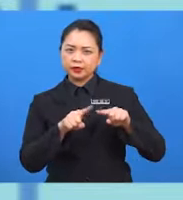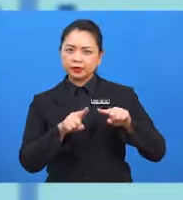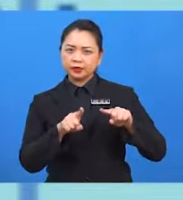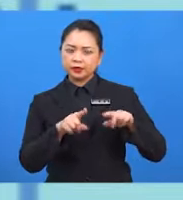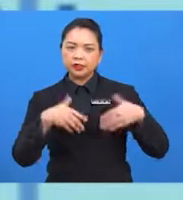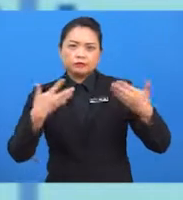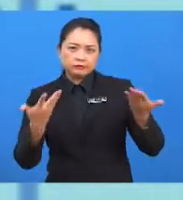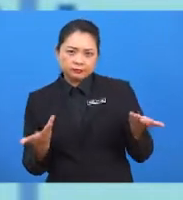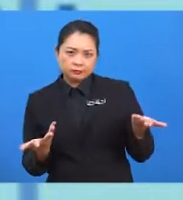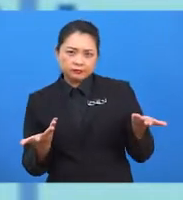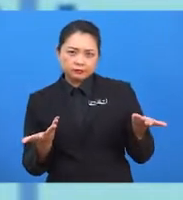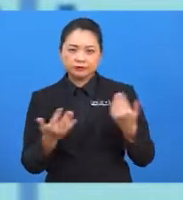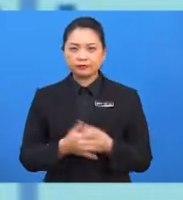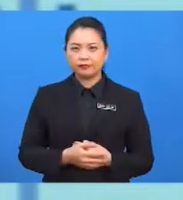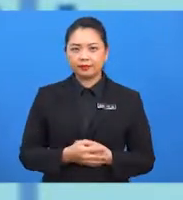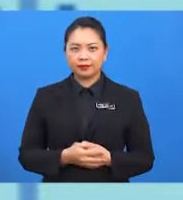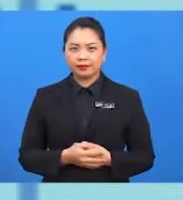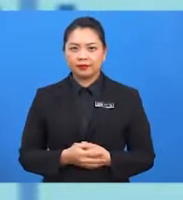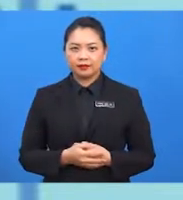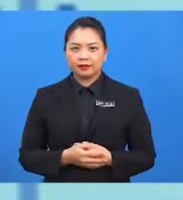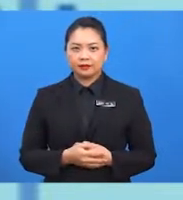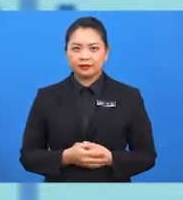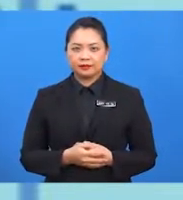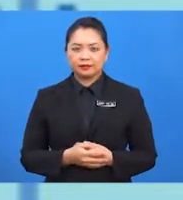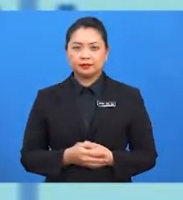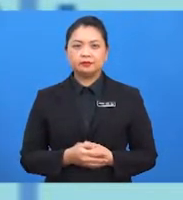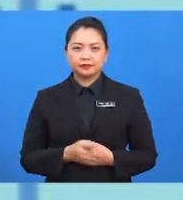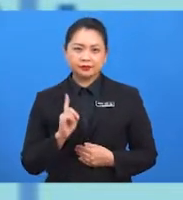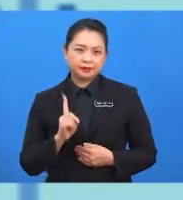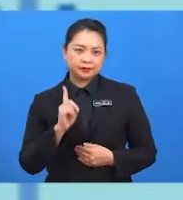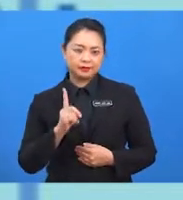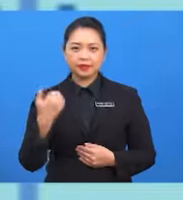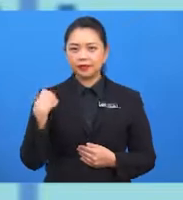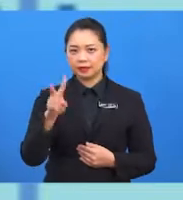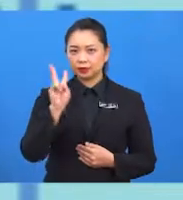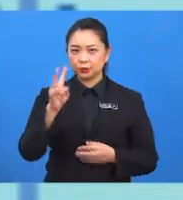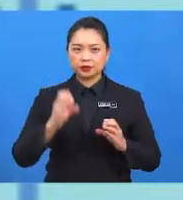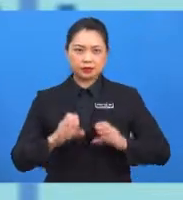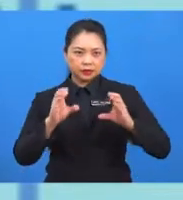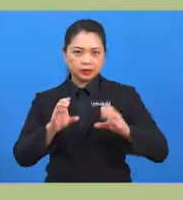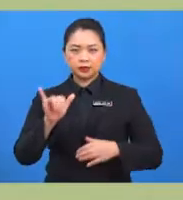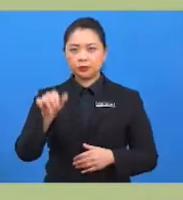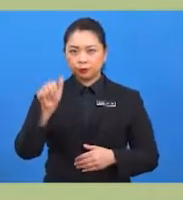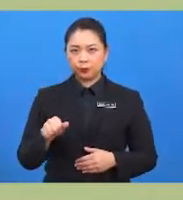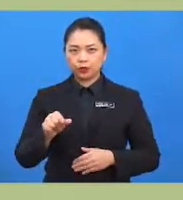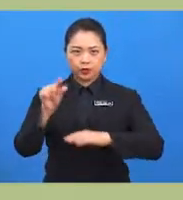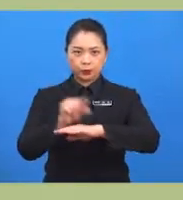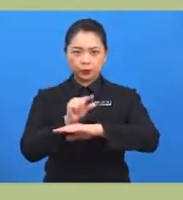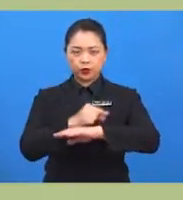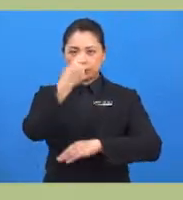semuanya SD kelarutan piawai Hai Hah Ada dua cara yang boleh digunakan untuk